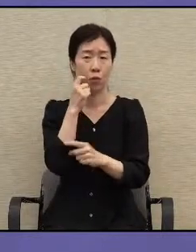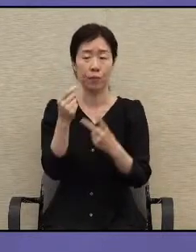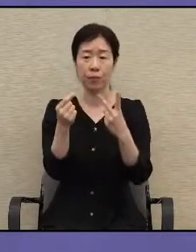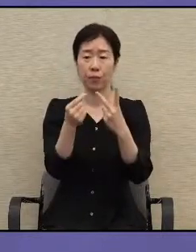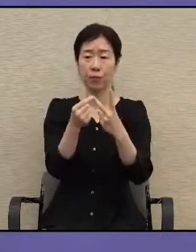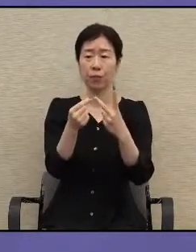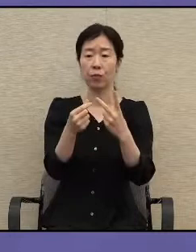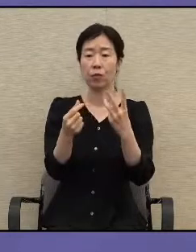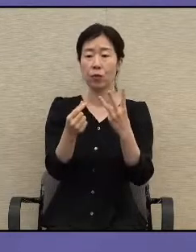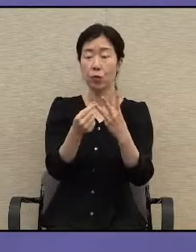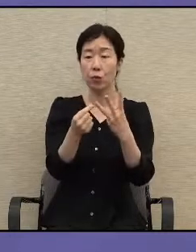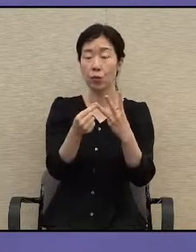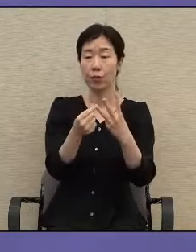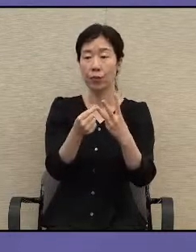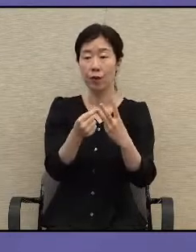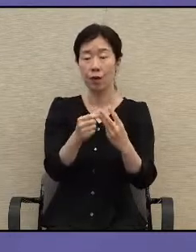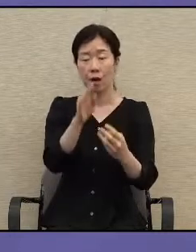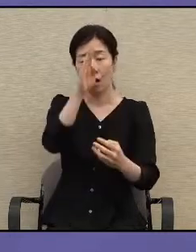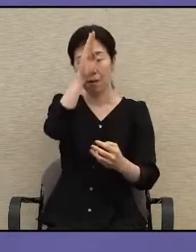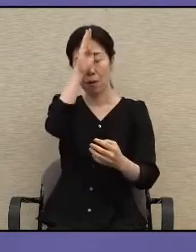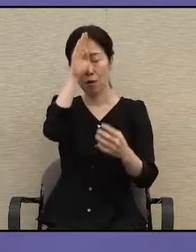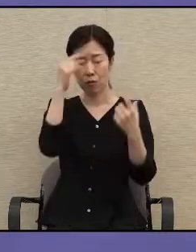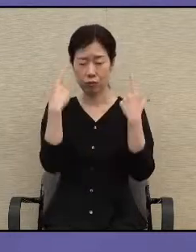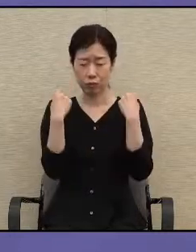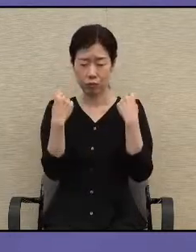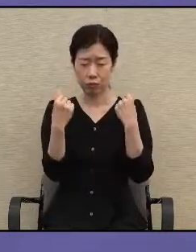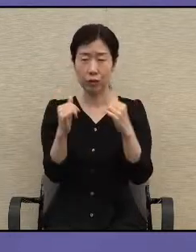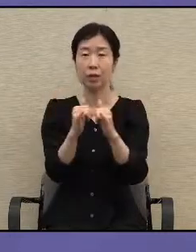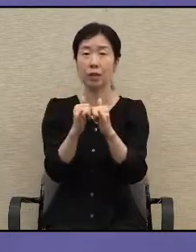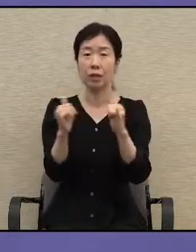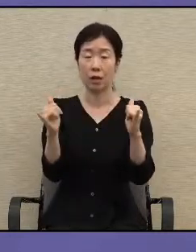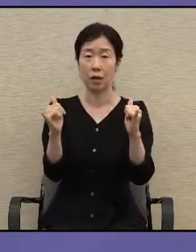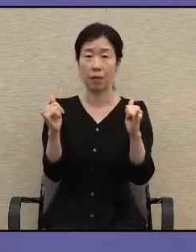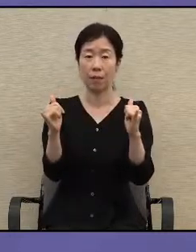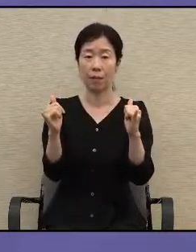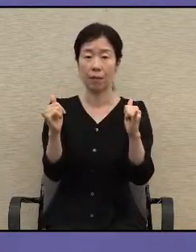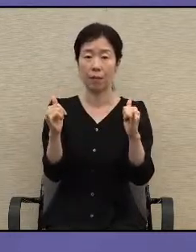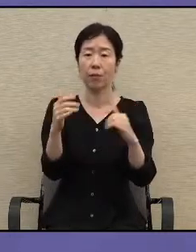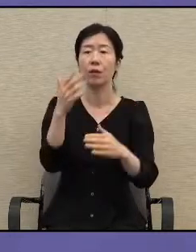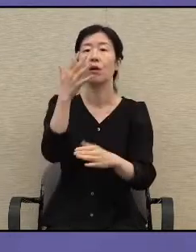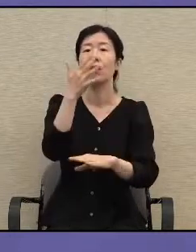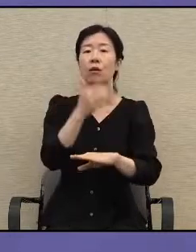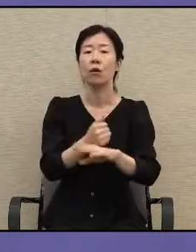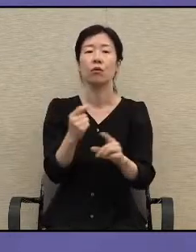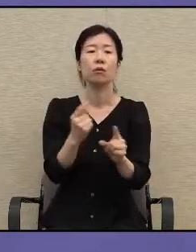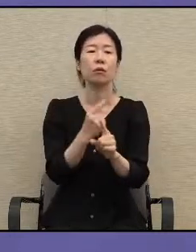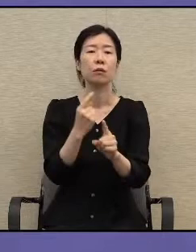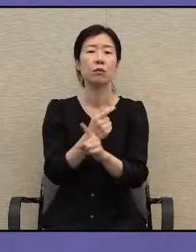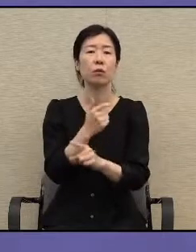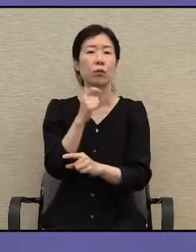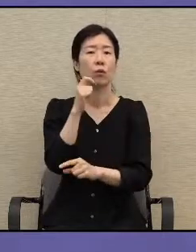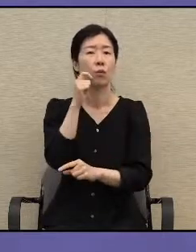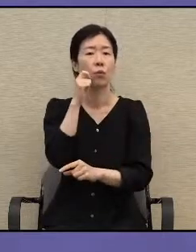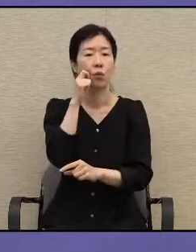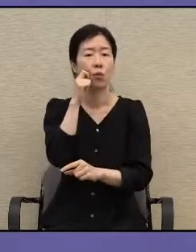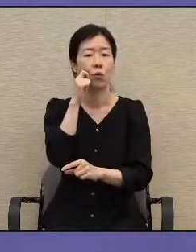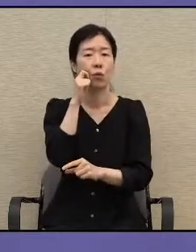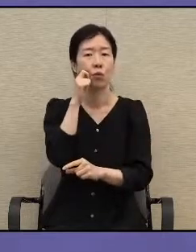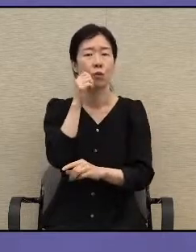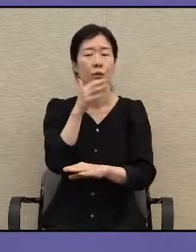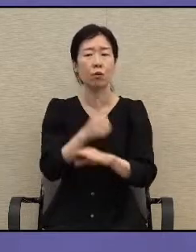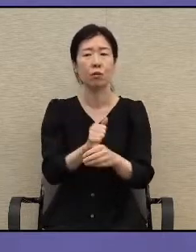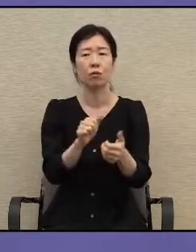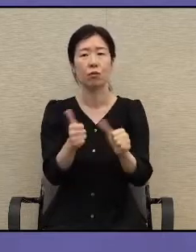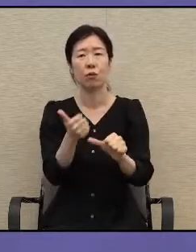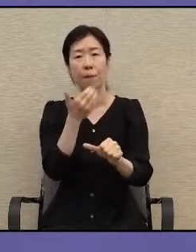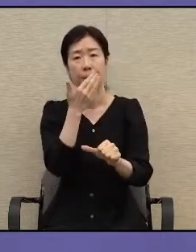가지신 정신질환이든 신체질환이든 이런 만성 질환을 가지신 분들이 결국 적절한 치료나 처치를 잘 못 받는 것이 장기화되는